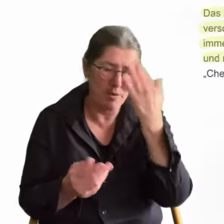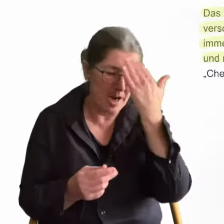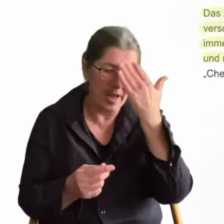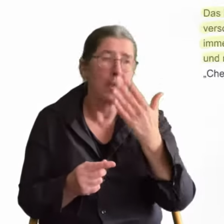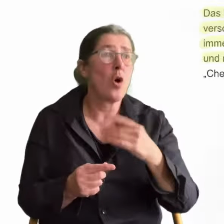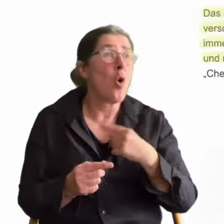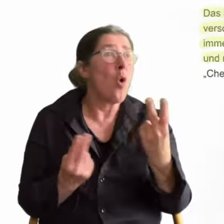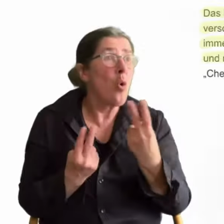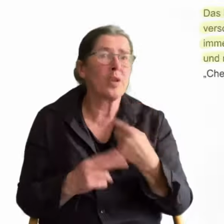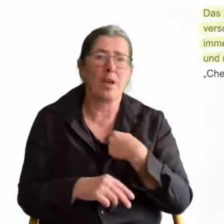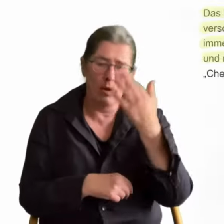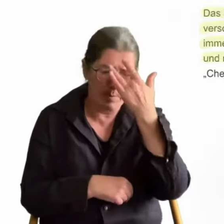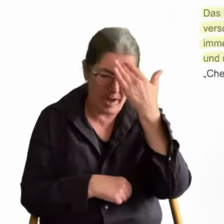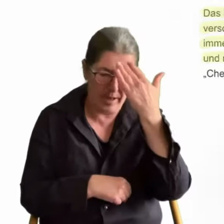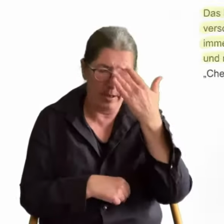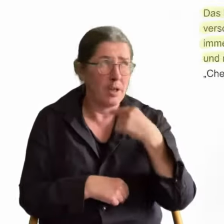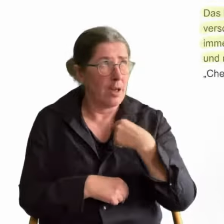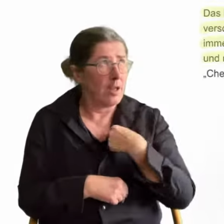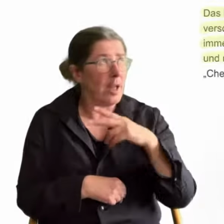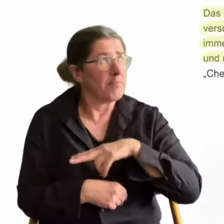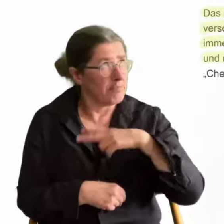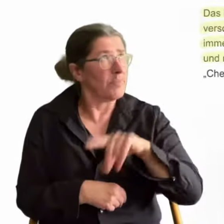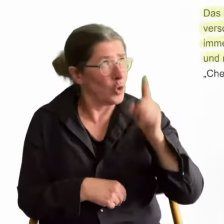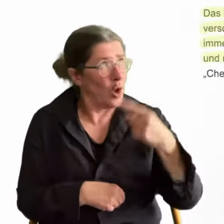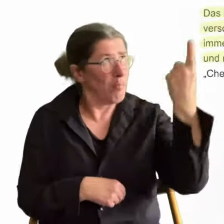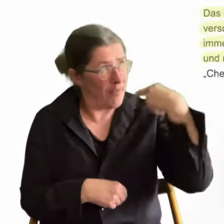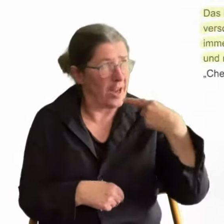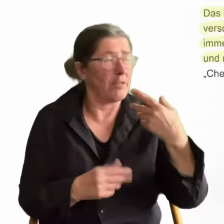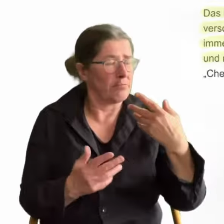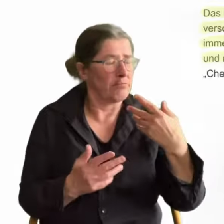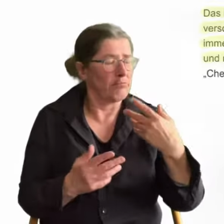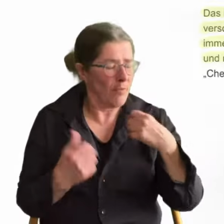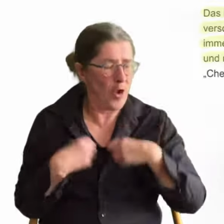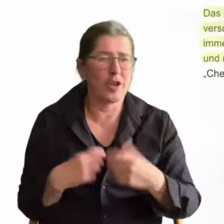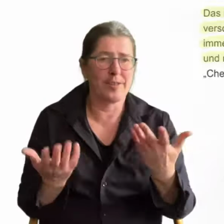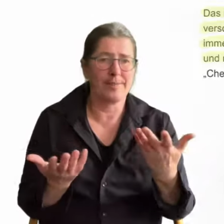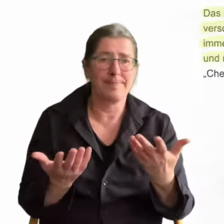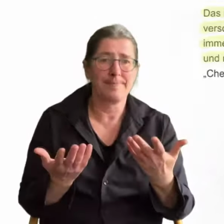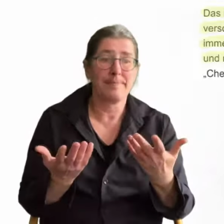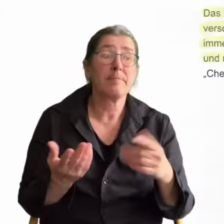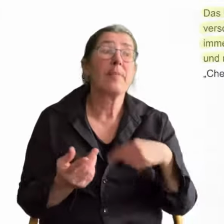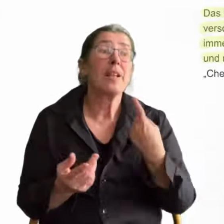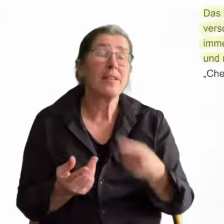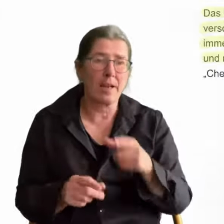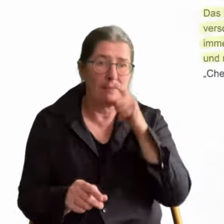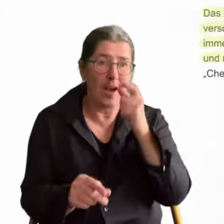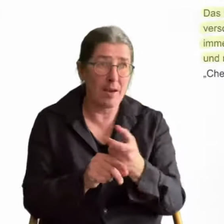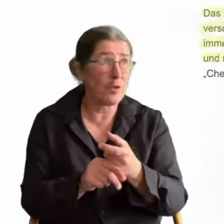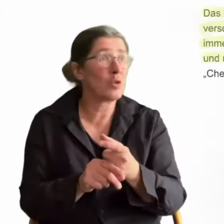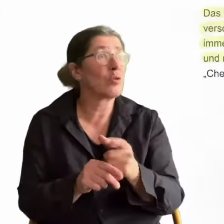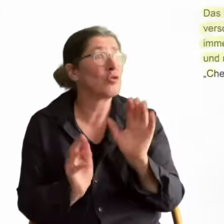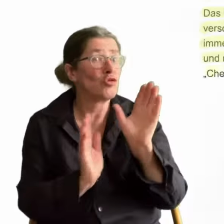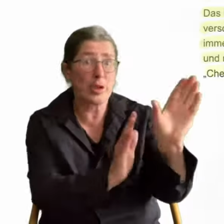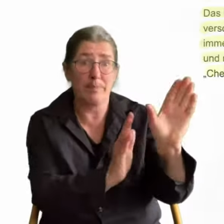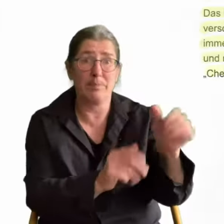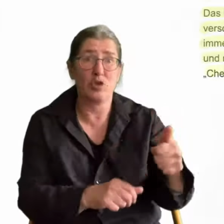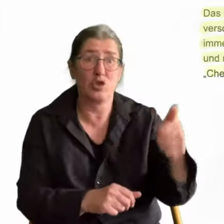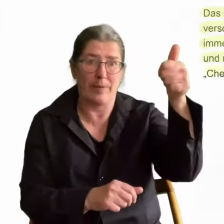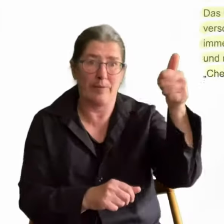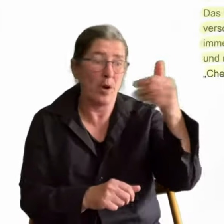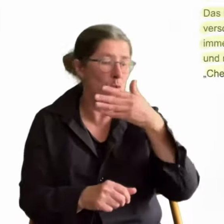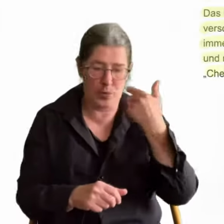sie denken darüber nach aber folgen dann doch den befehlen gegen ihr gewissen und dann schieben sie die verantwortung auf den chef und